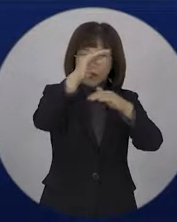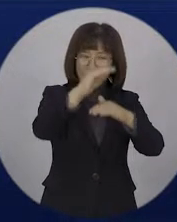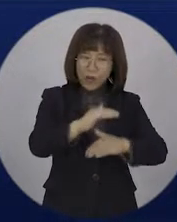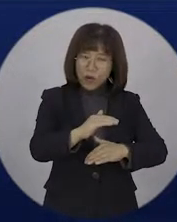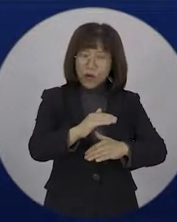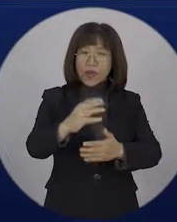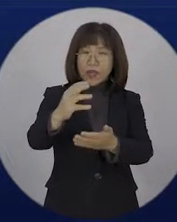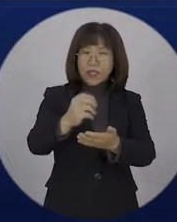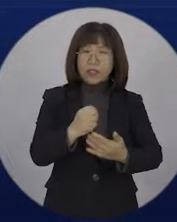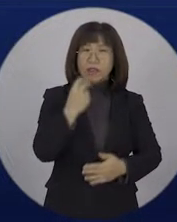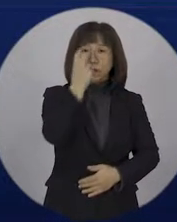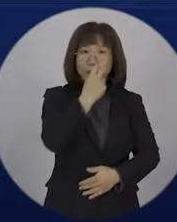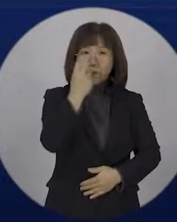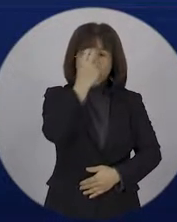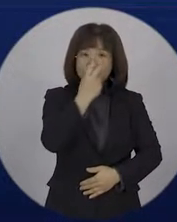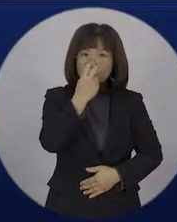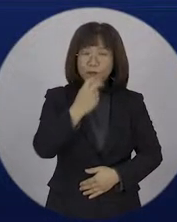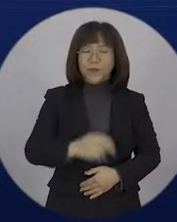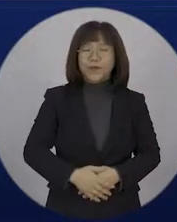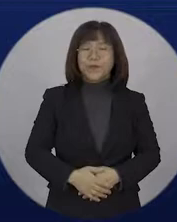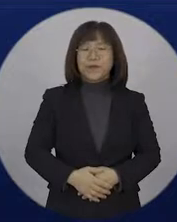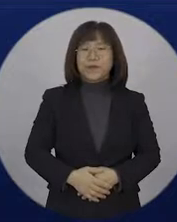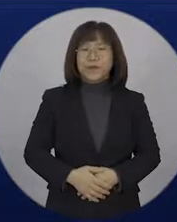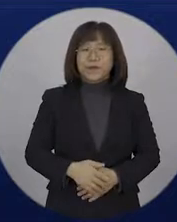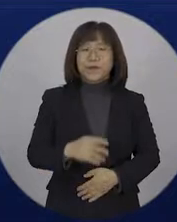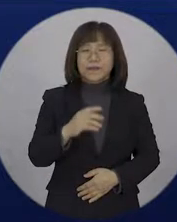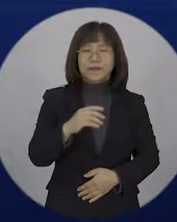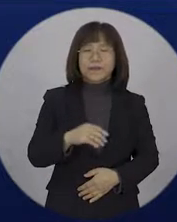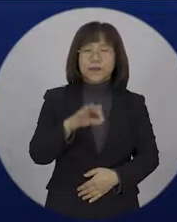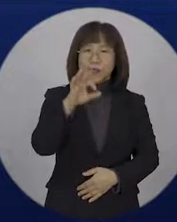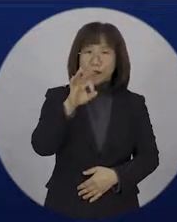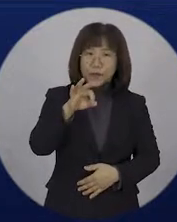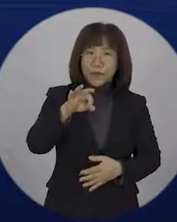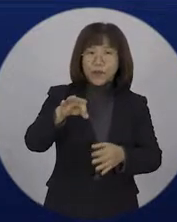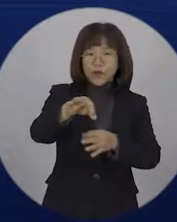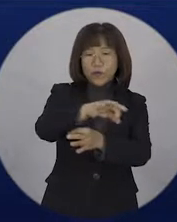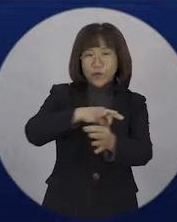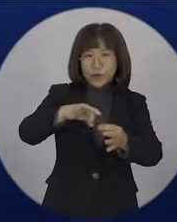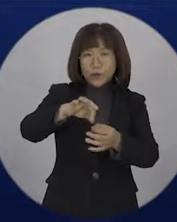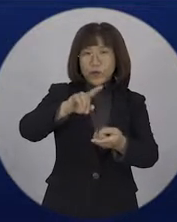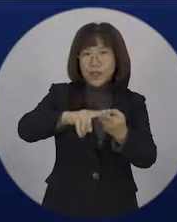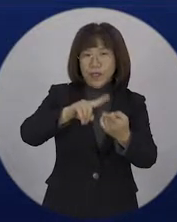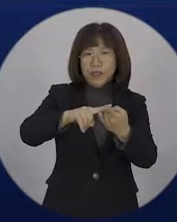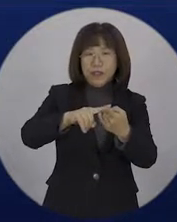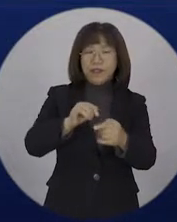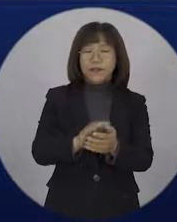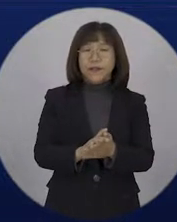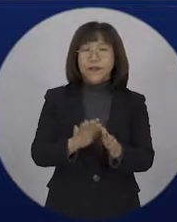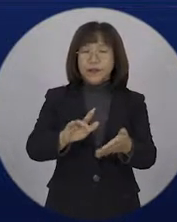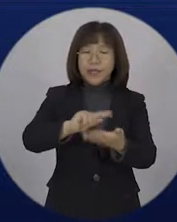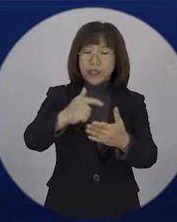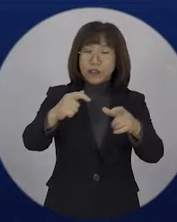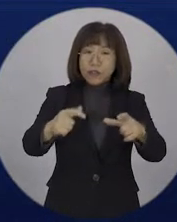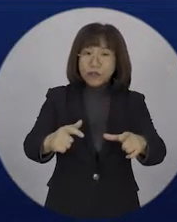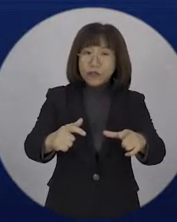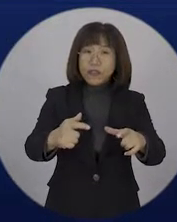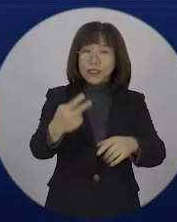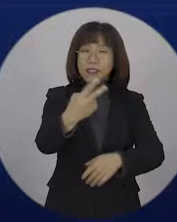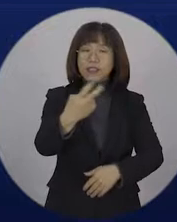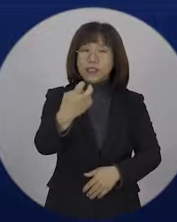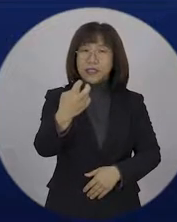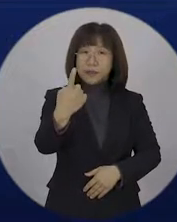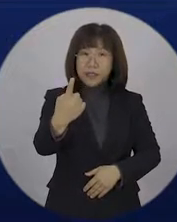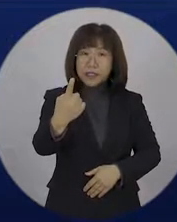종합적으로 분석평가하는 대표적인 지방재정 모니터링 제도인데요. 강서구가 행정안전부가 주관한